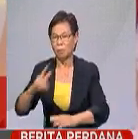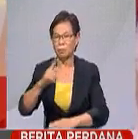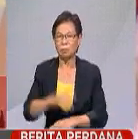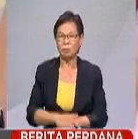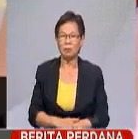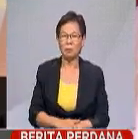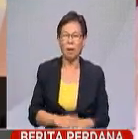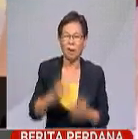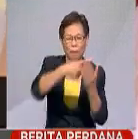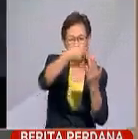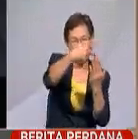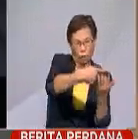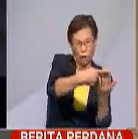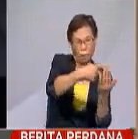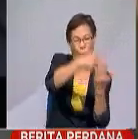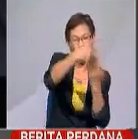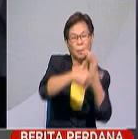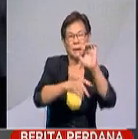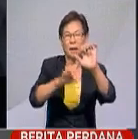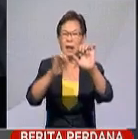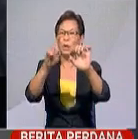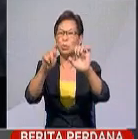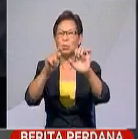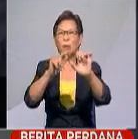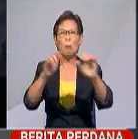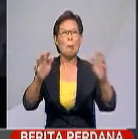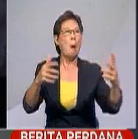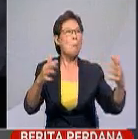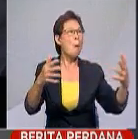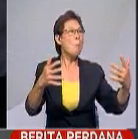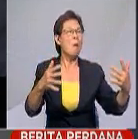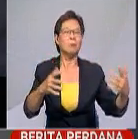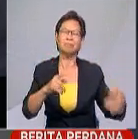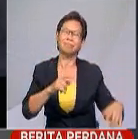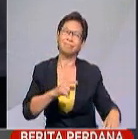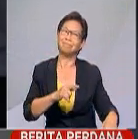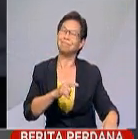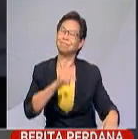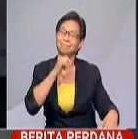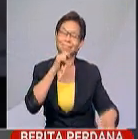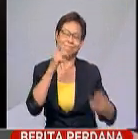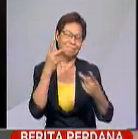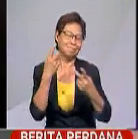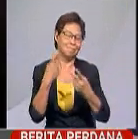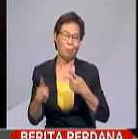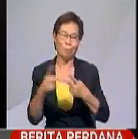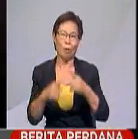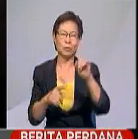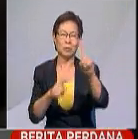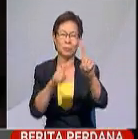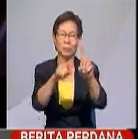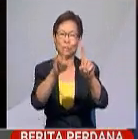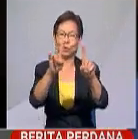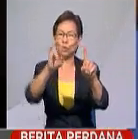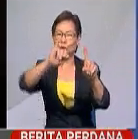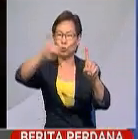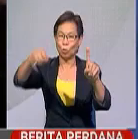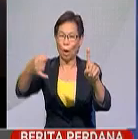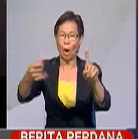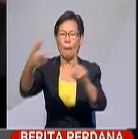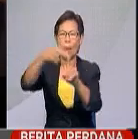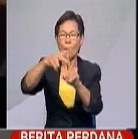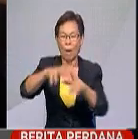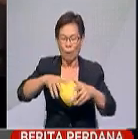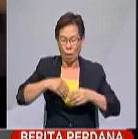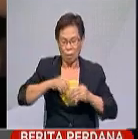Dawaan kononnya program e-tunai rakyat tidak mendapat sambutan nyata tidak berasas apabila lebih 1.7 juta permohonan